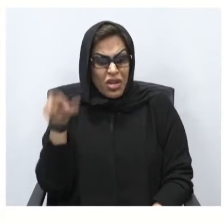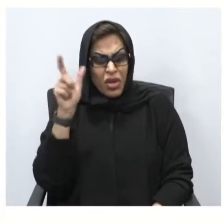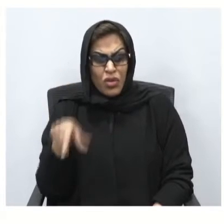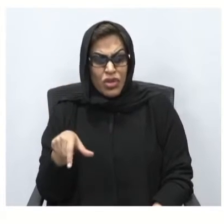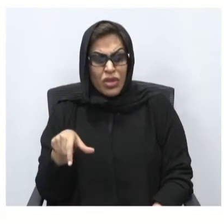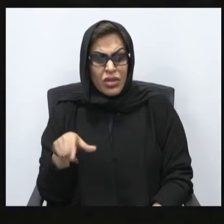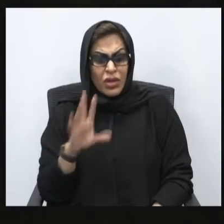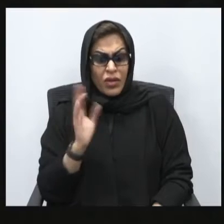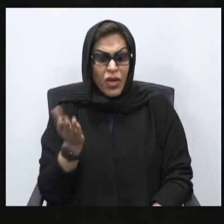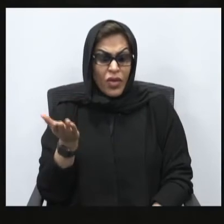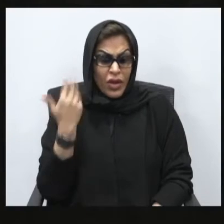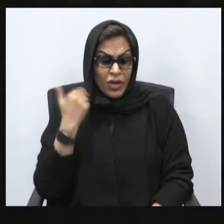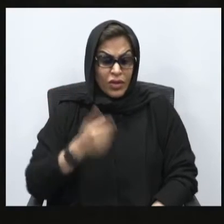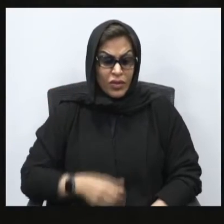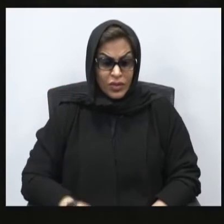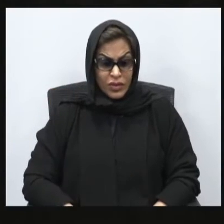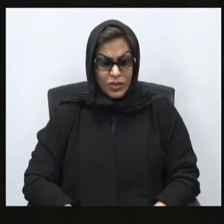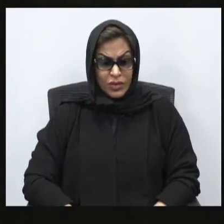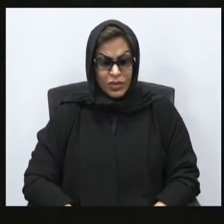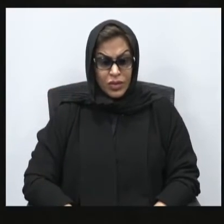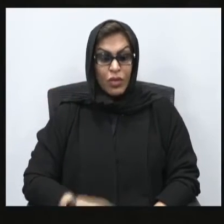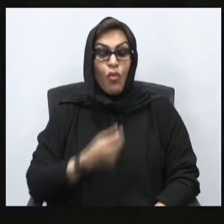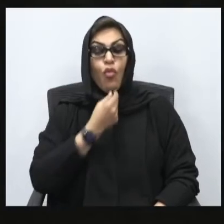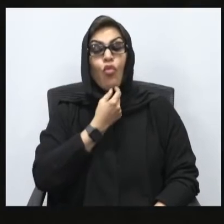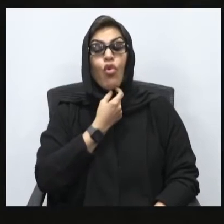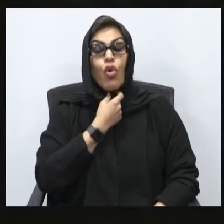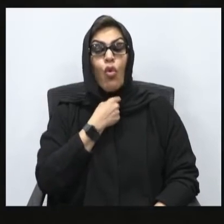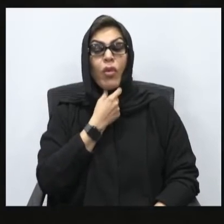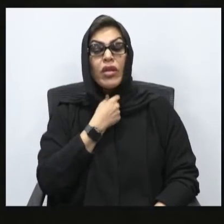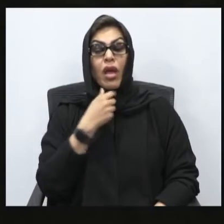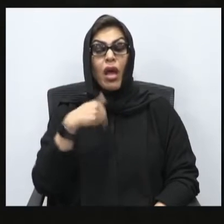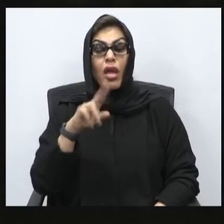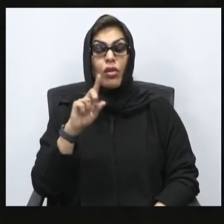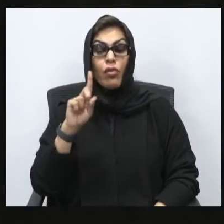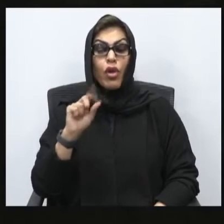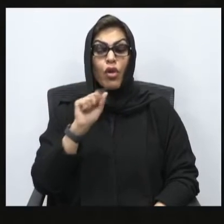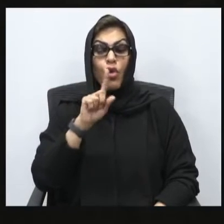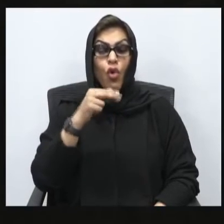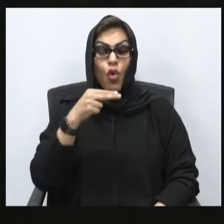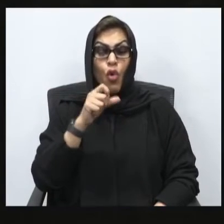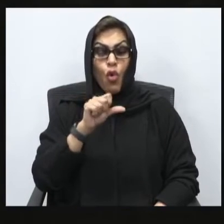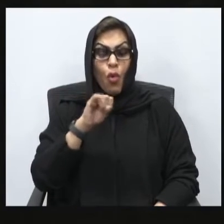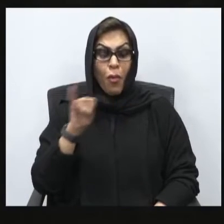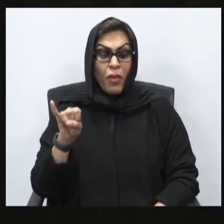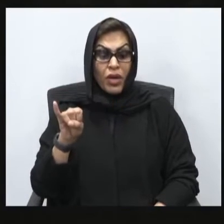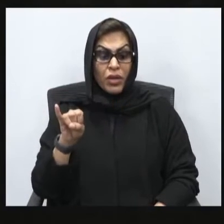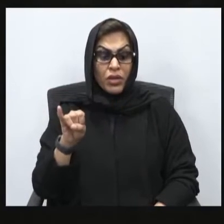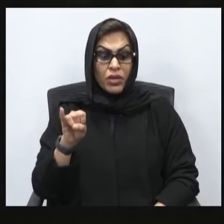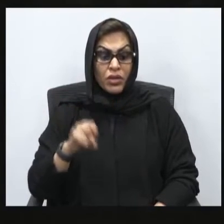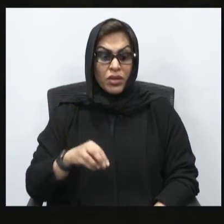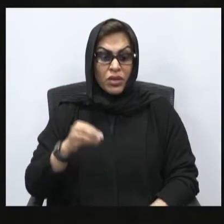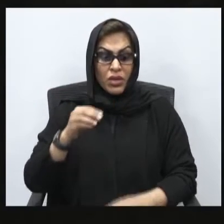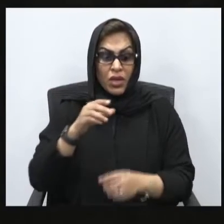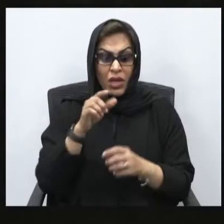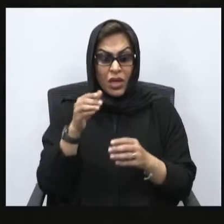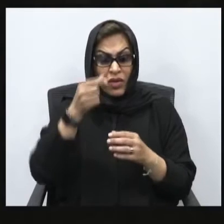ذكرنا في البلعوم يوجد اللهاه طيب وظيفه هذه اللهاه